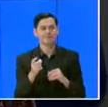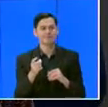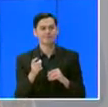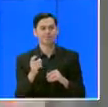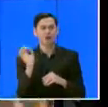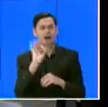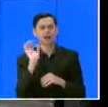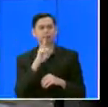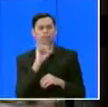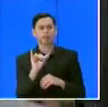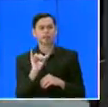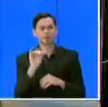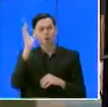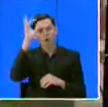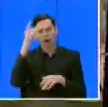berdiri juga.